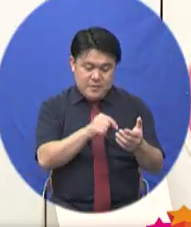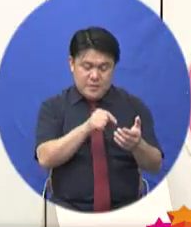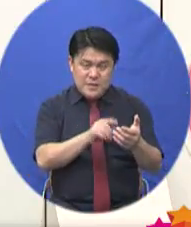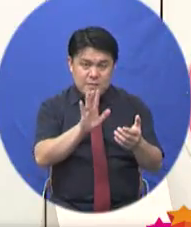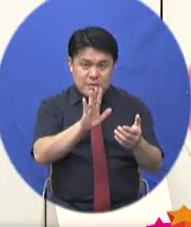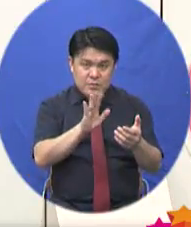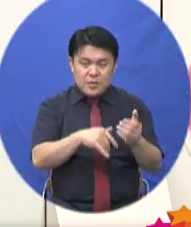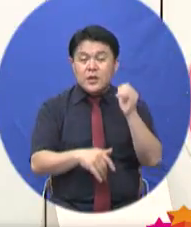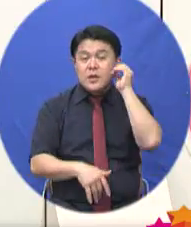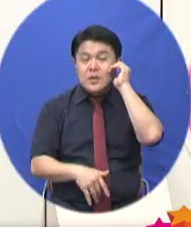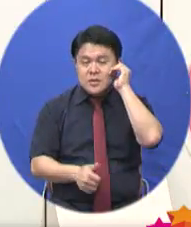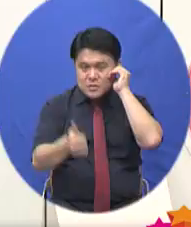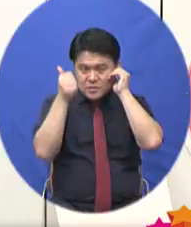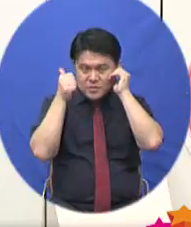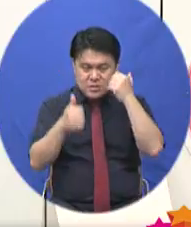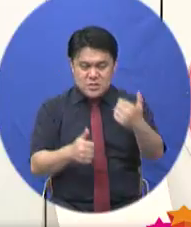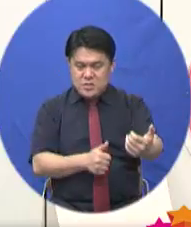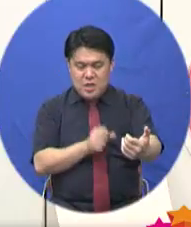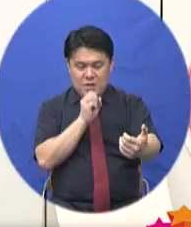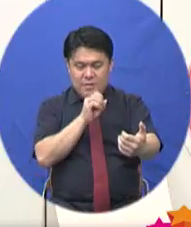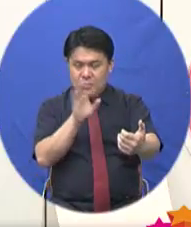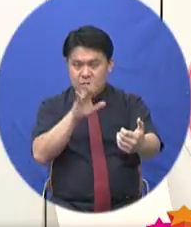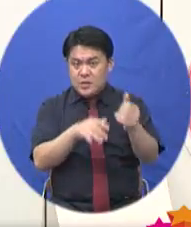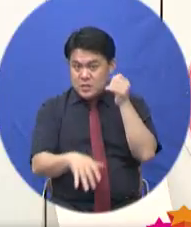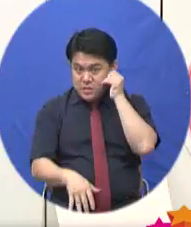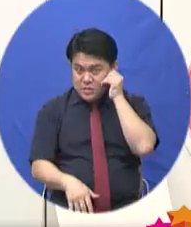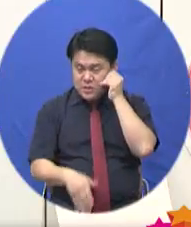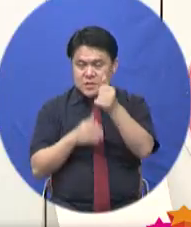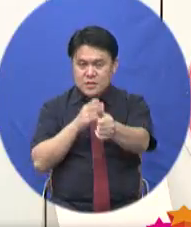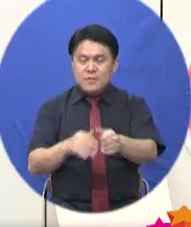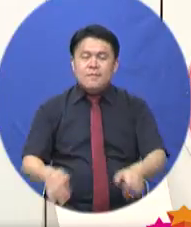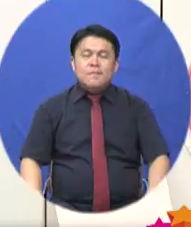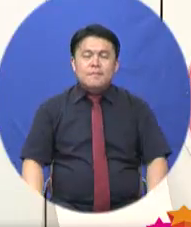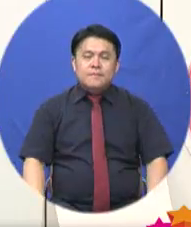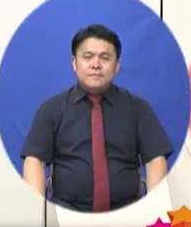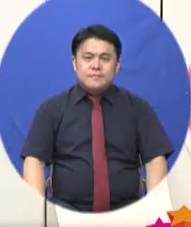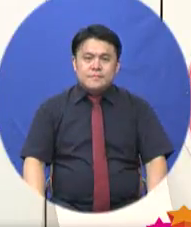말고 그냥 정상폰으로 전화를 하셔야 돼.